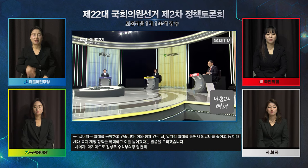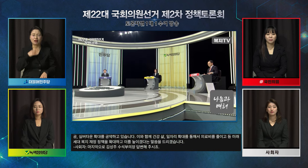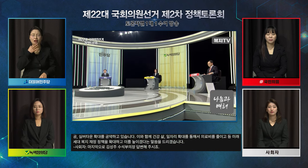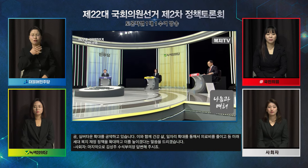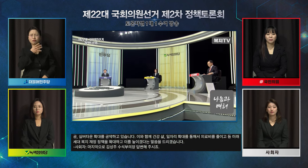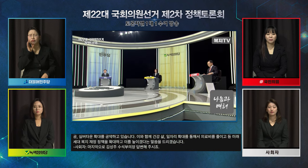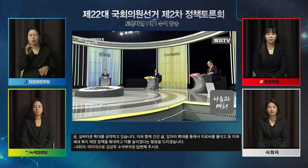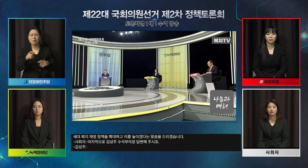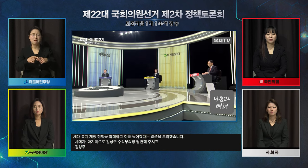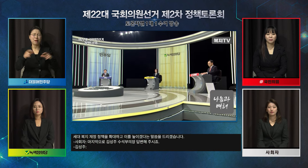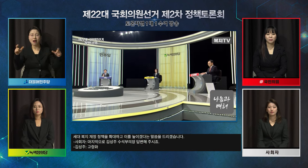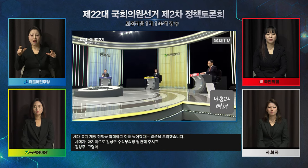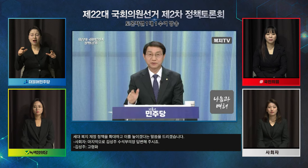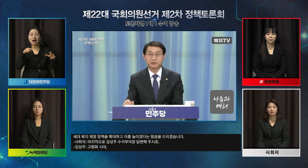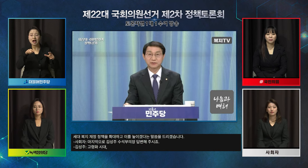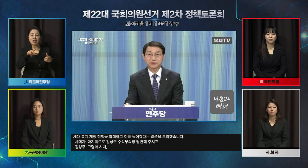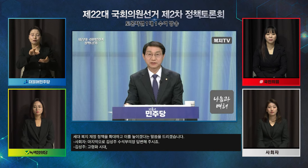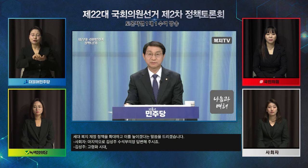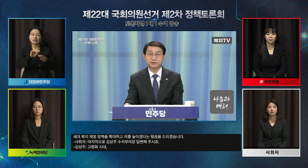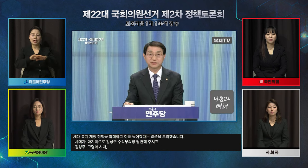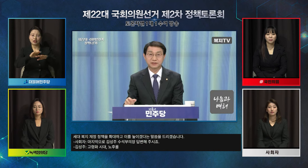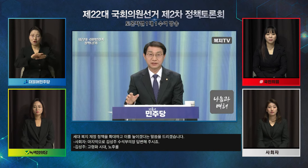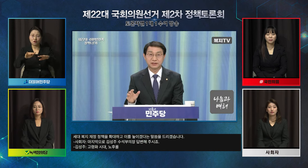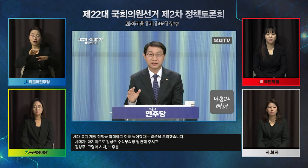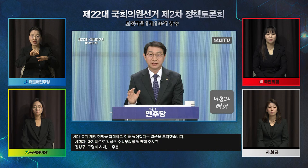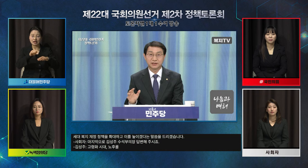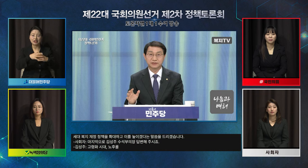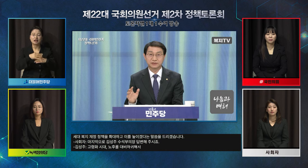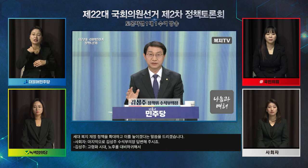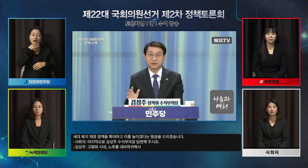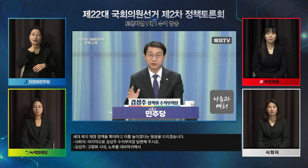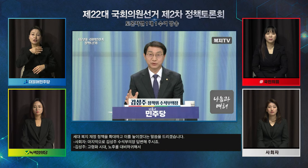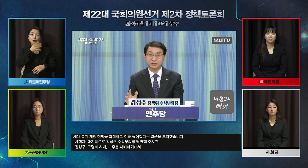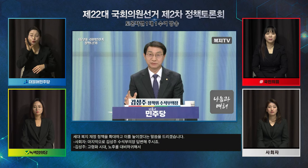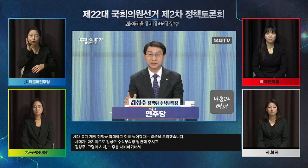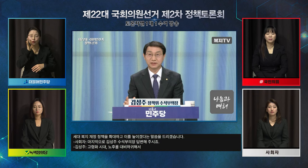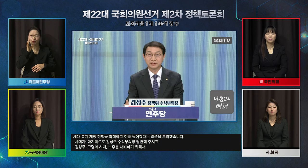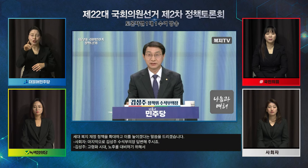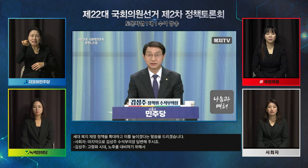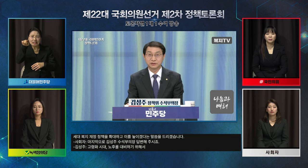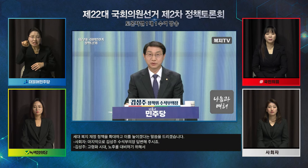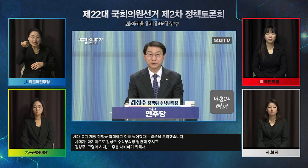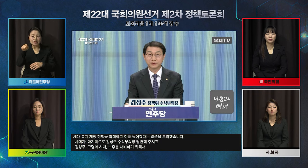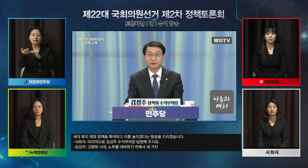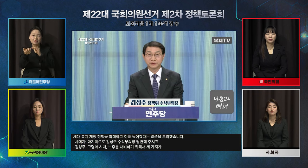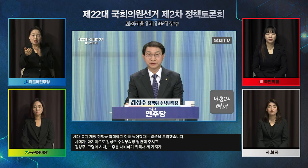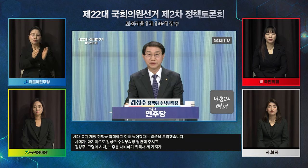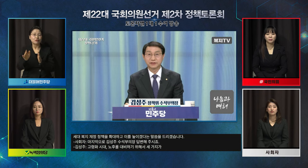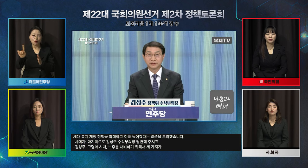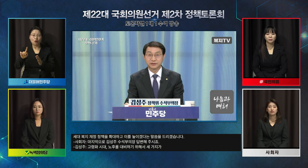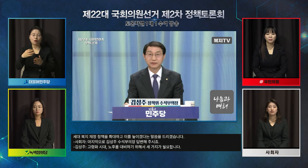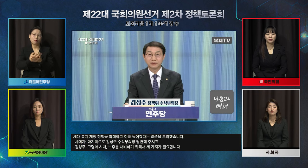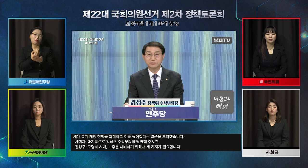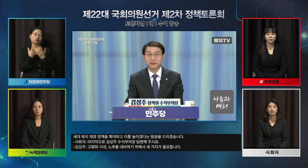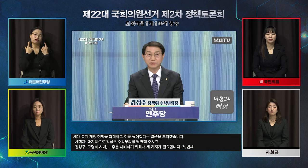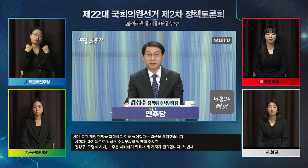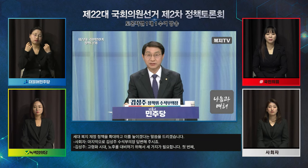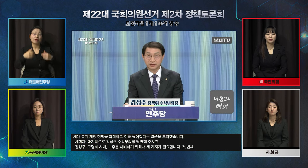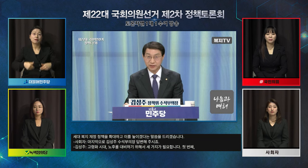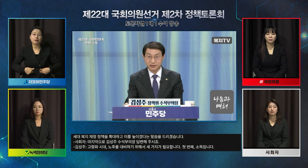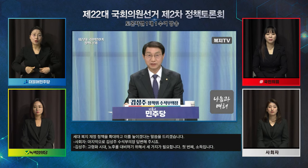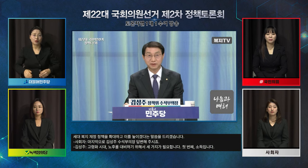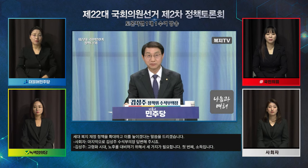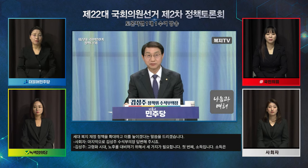시대 노후를 대비하기 위해서 세 가지가 필요합니다. 첫 번째 안정된 소득입니다. 소득은 연금